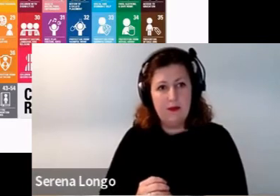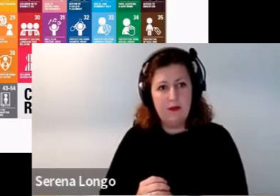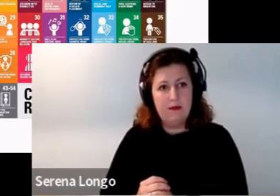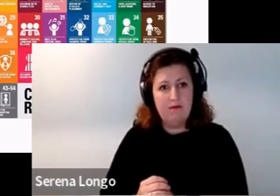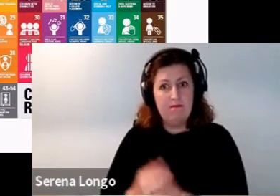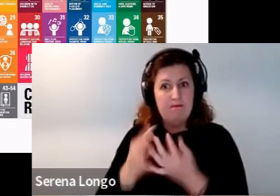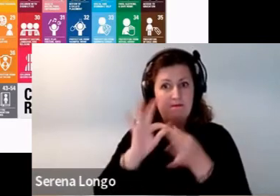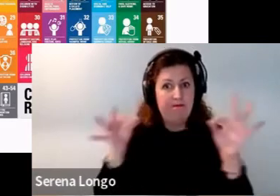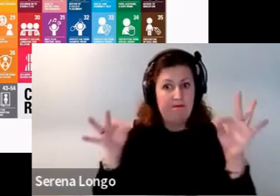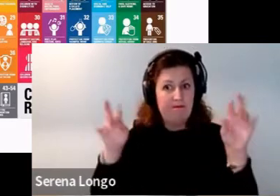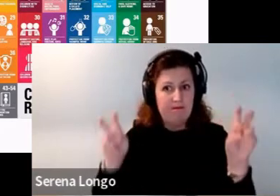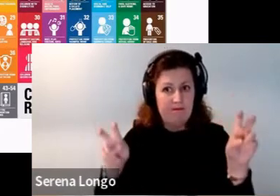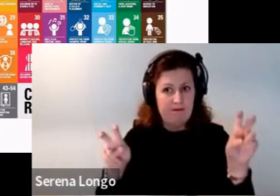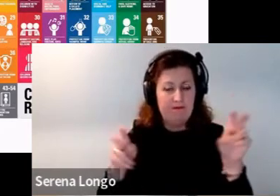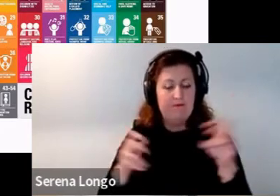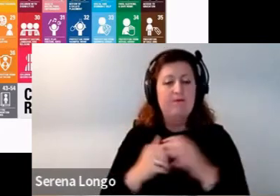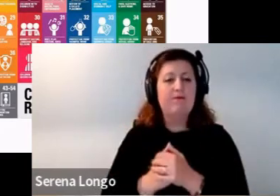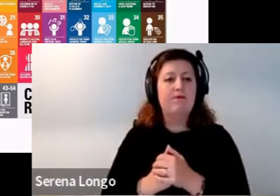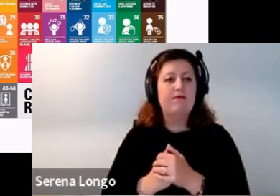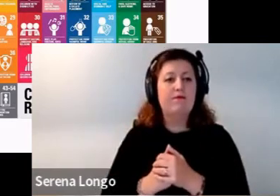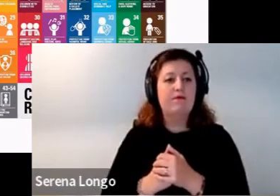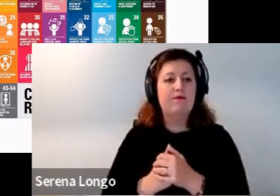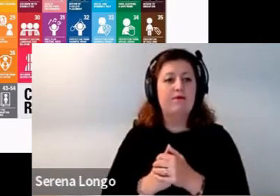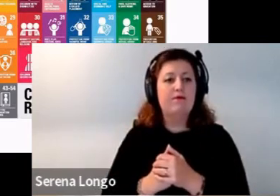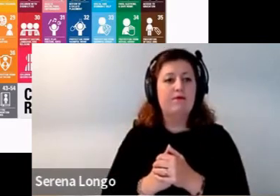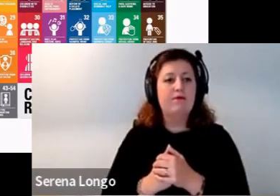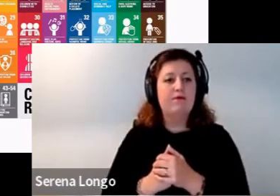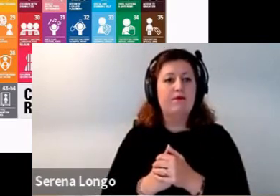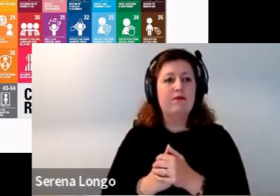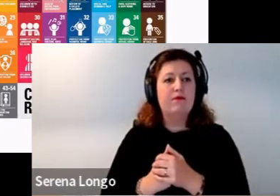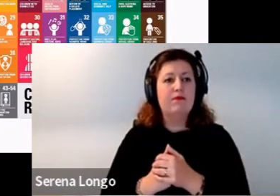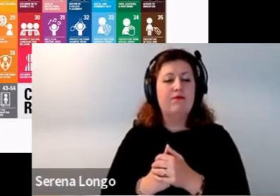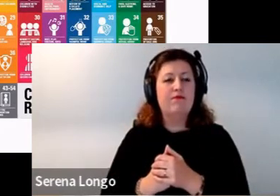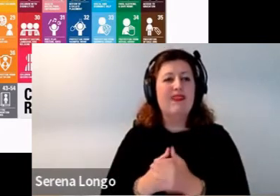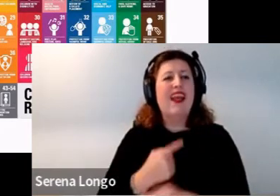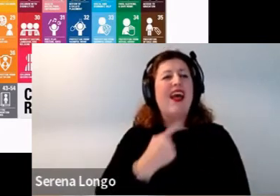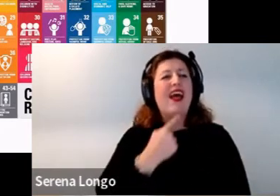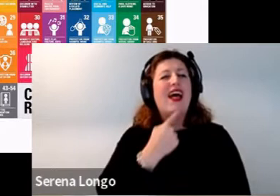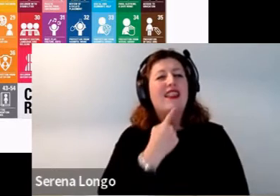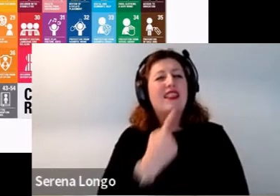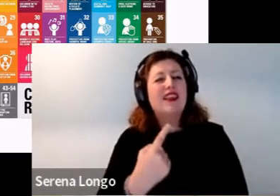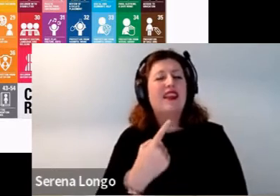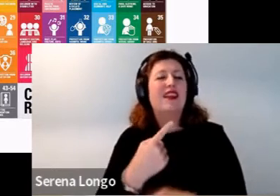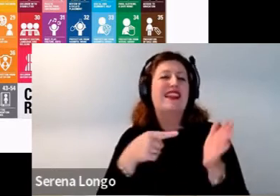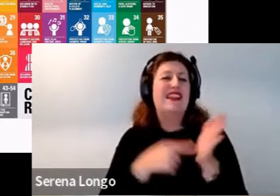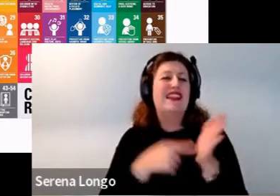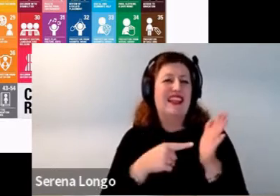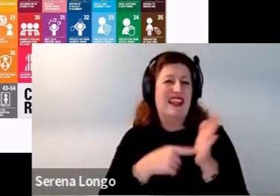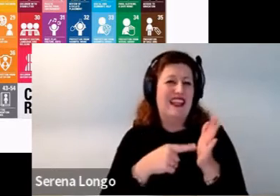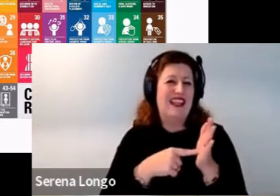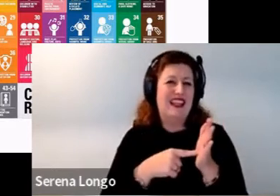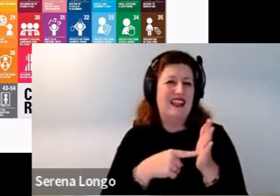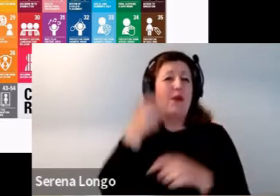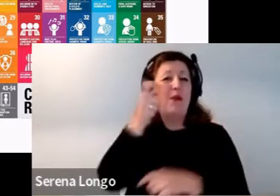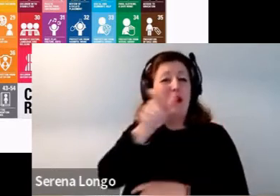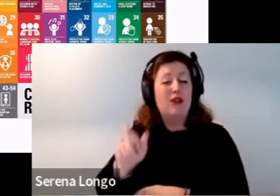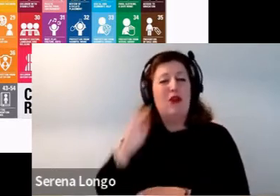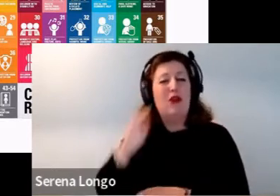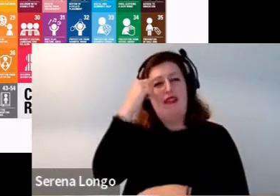La Dichiarazione dei diritti della persona con ritardo mentale dell'Organizzazione Mondiale della Sanità